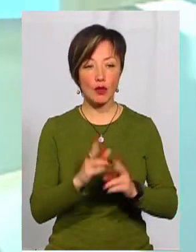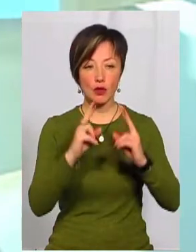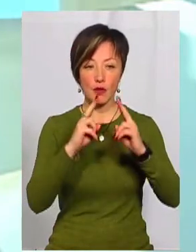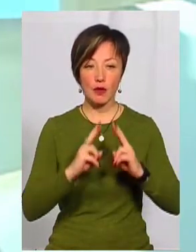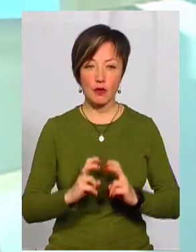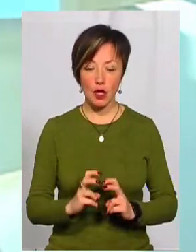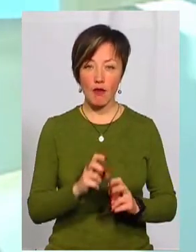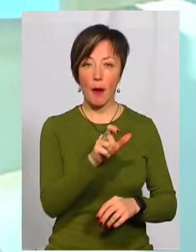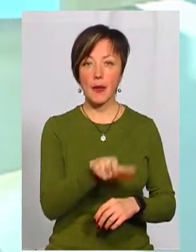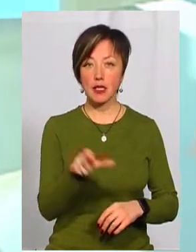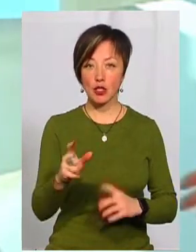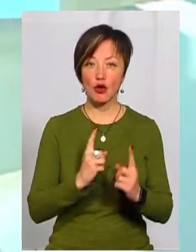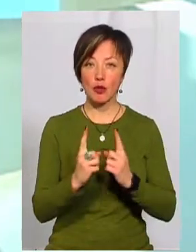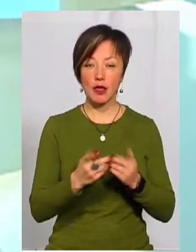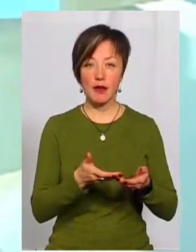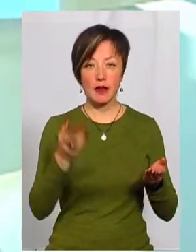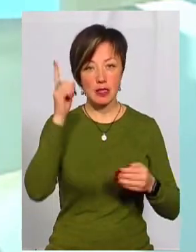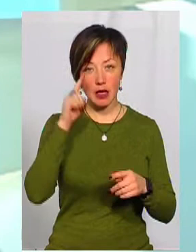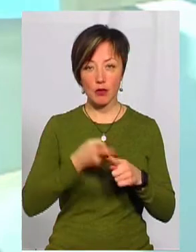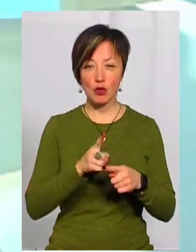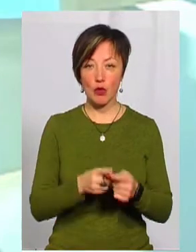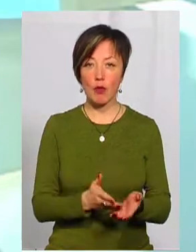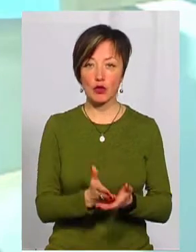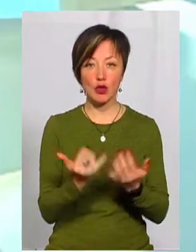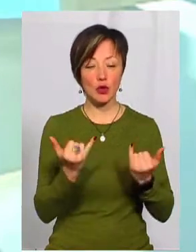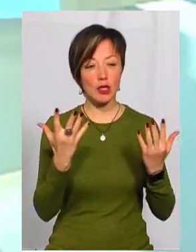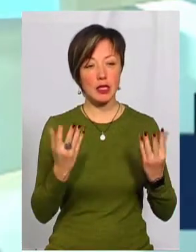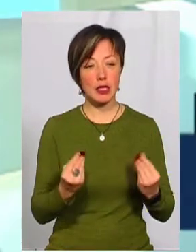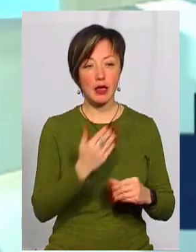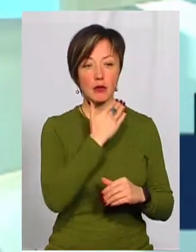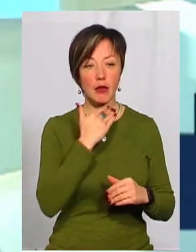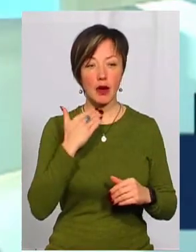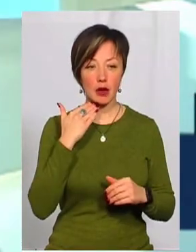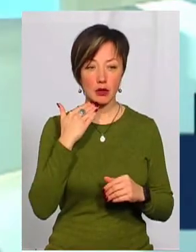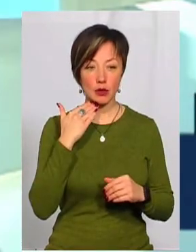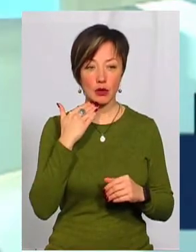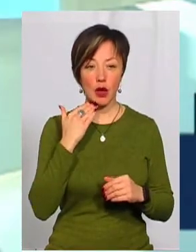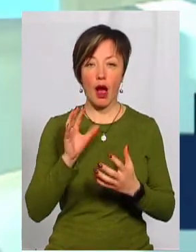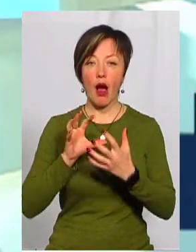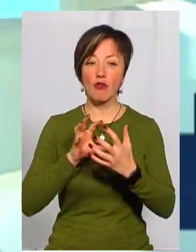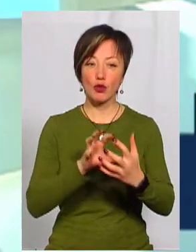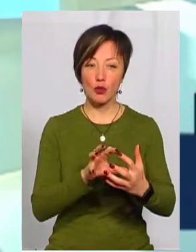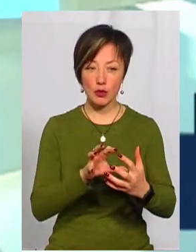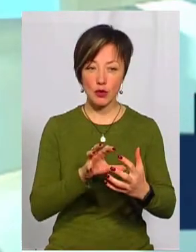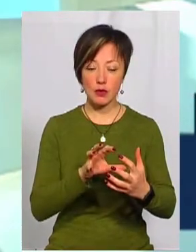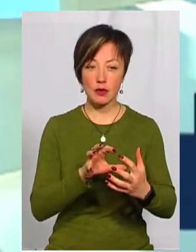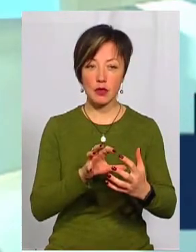вивчав пасажиропотік, і ви знаєте, що по цьому маршруту на сьогоднішній день їде багато автобусів.